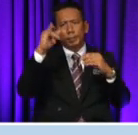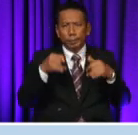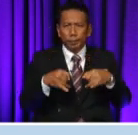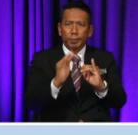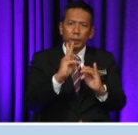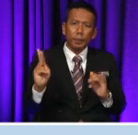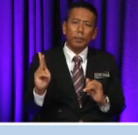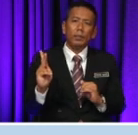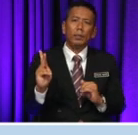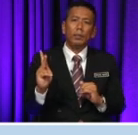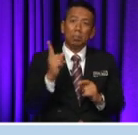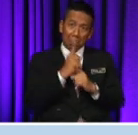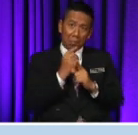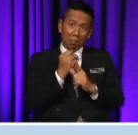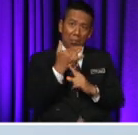jalankan